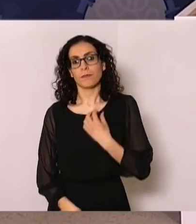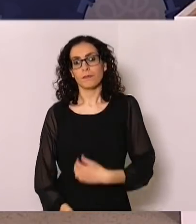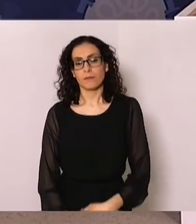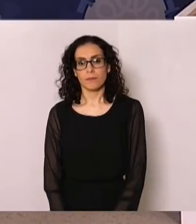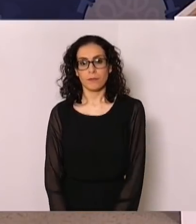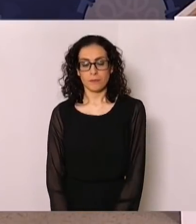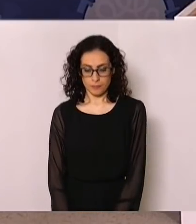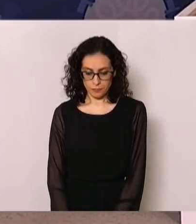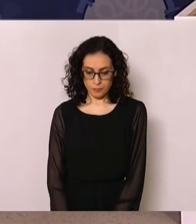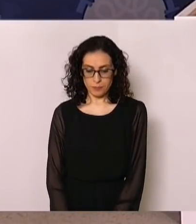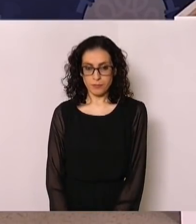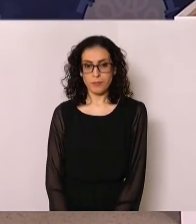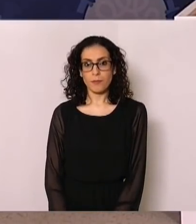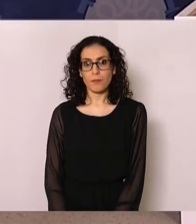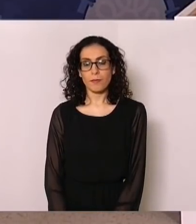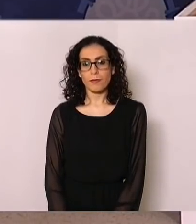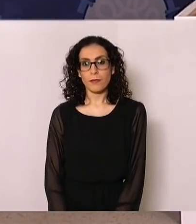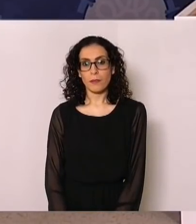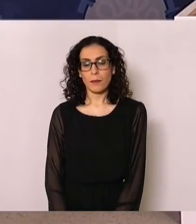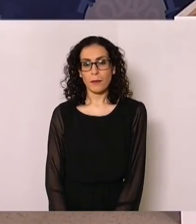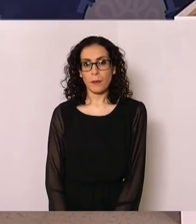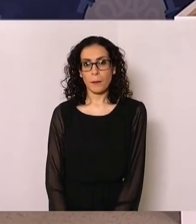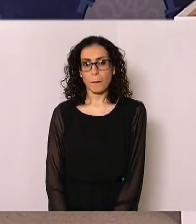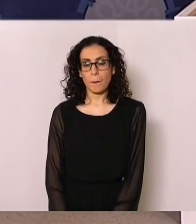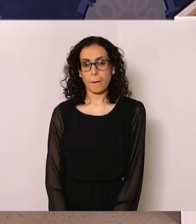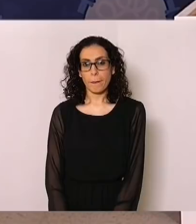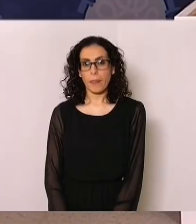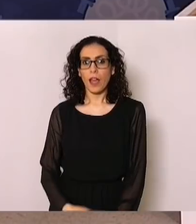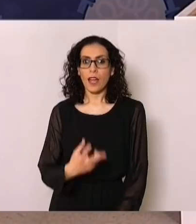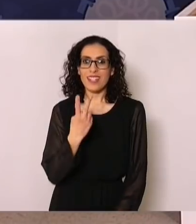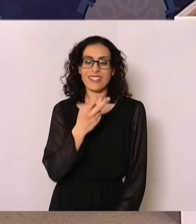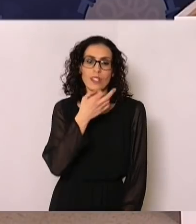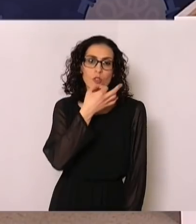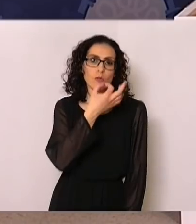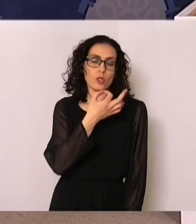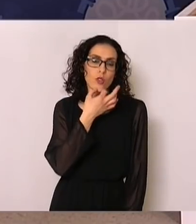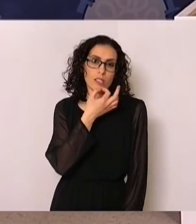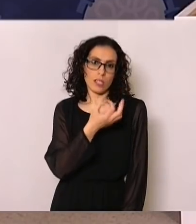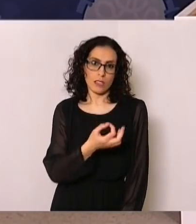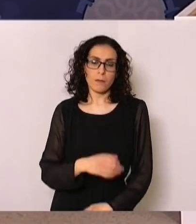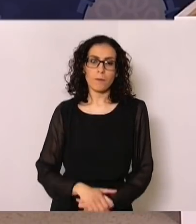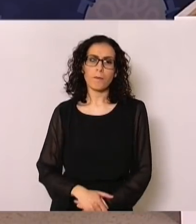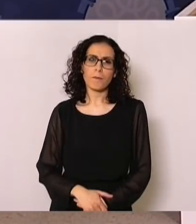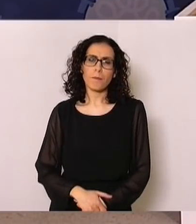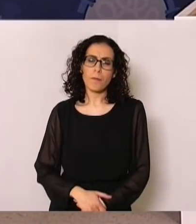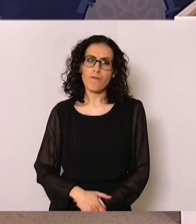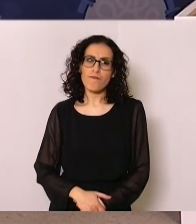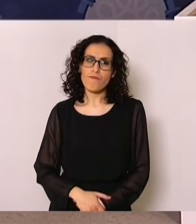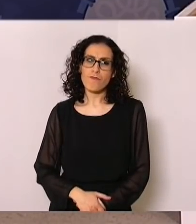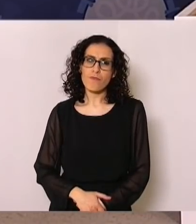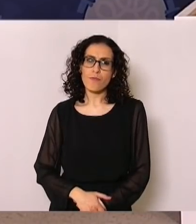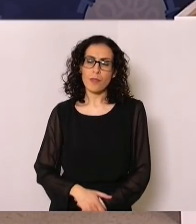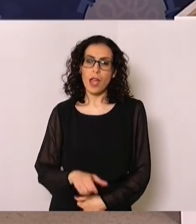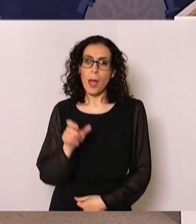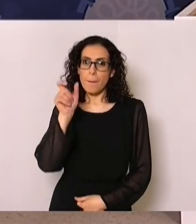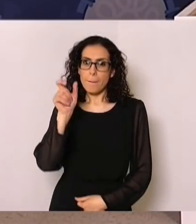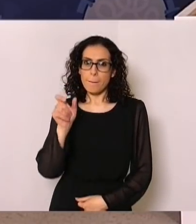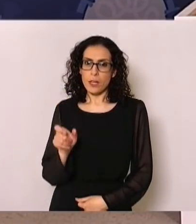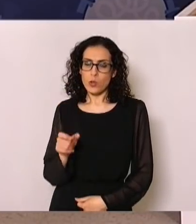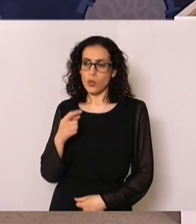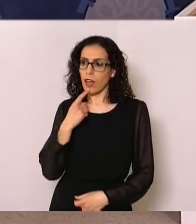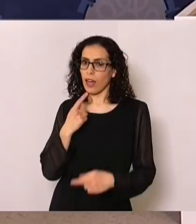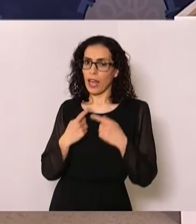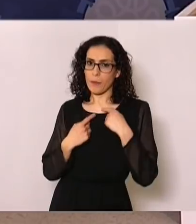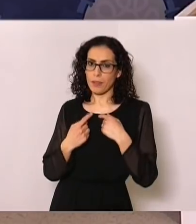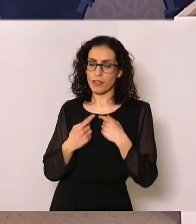Hello, Amy. Provs Gawci. Għandi żewġ mistoqsijiet. Persuna kelmetna l-Kamra tal-Aħbarijiet tagħna